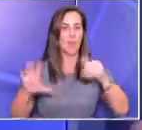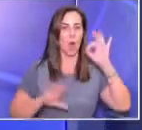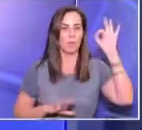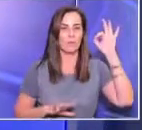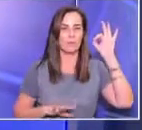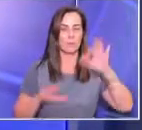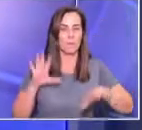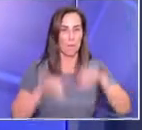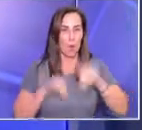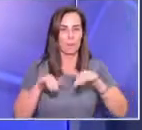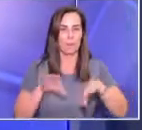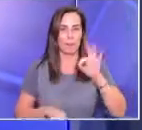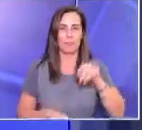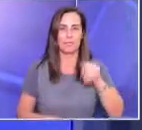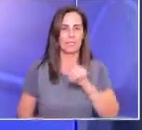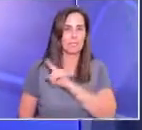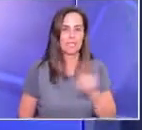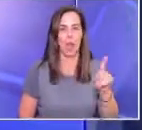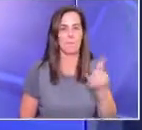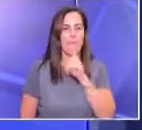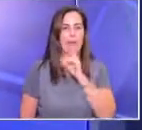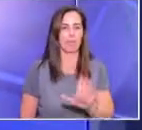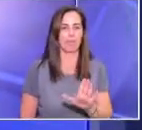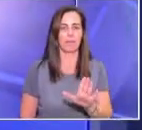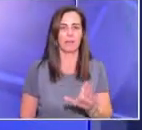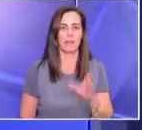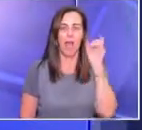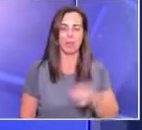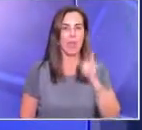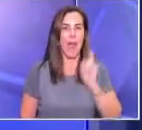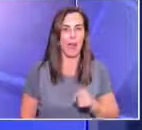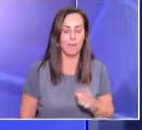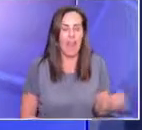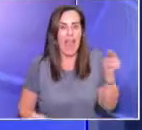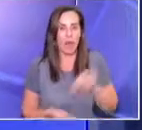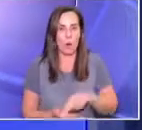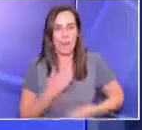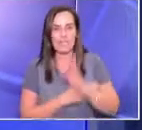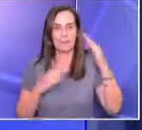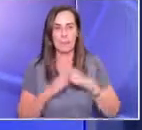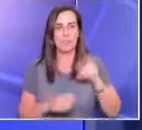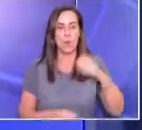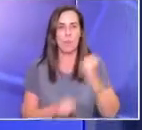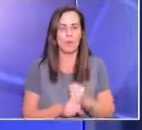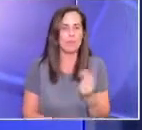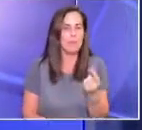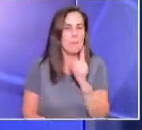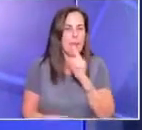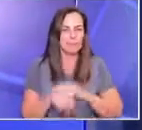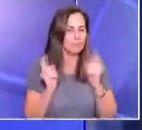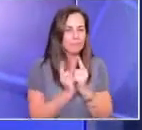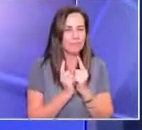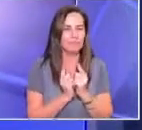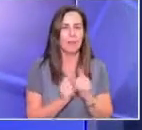56% בממוצע מצביעים לבחירות, זה לא מספיק. אנשים חייבים לקום, לצאת מהבית, זה פעולה שלוקחת מעט מאוד